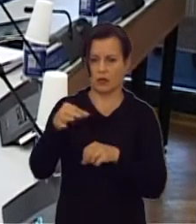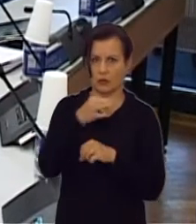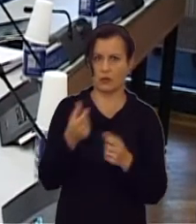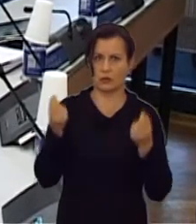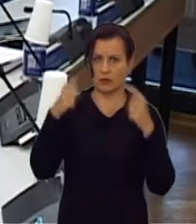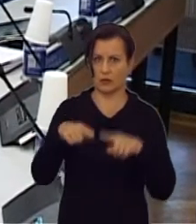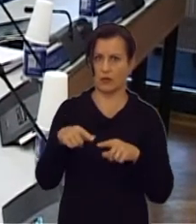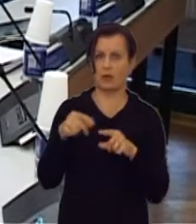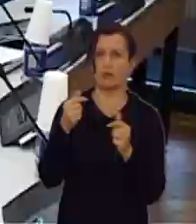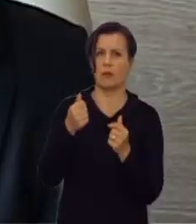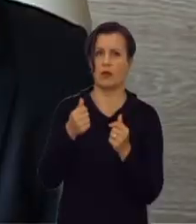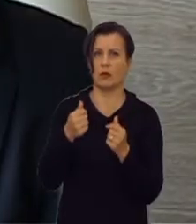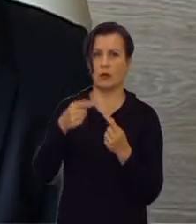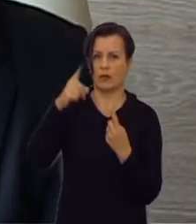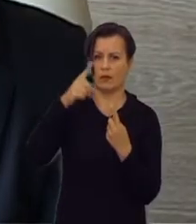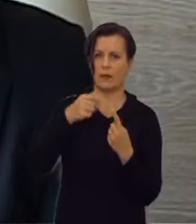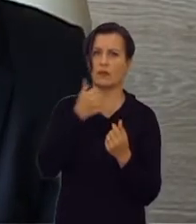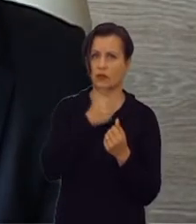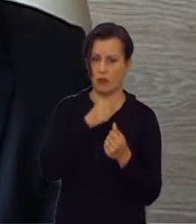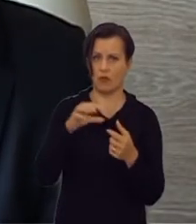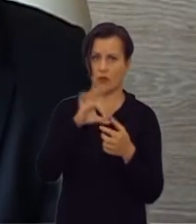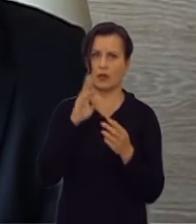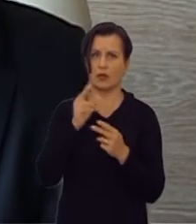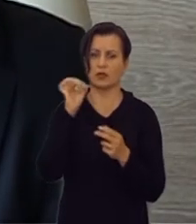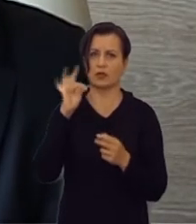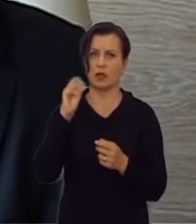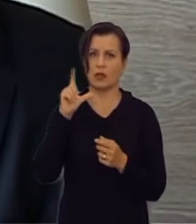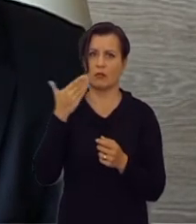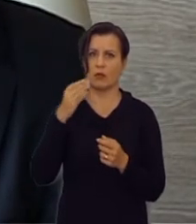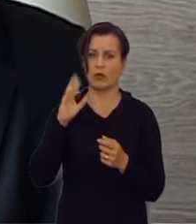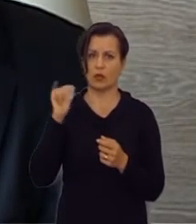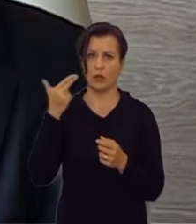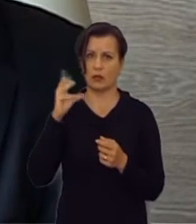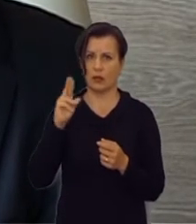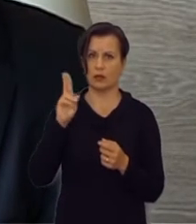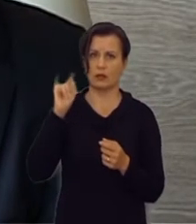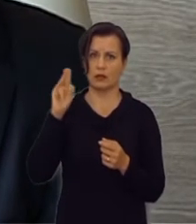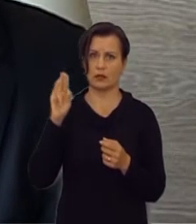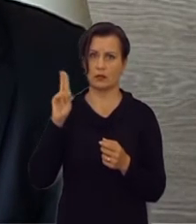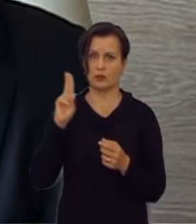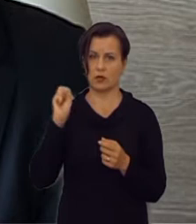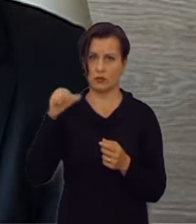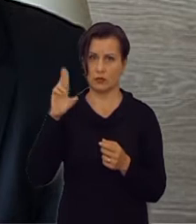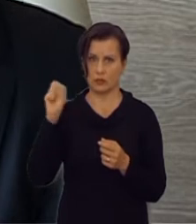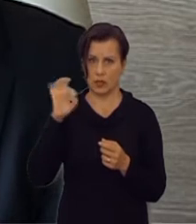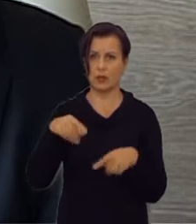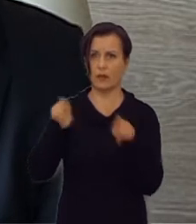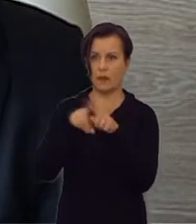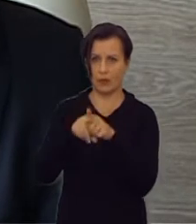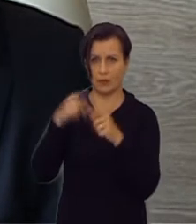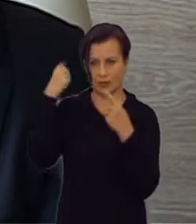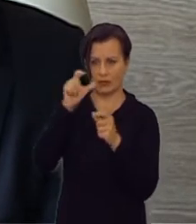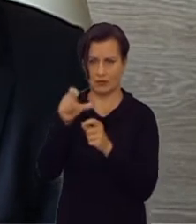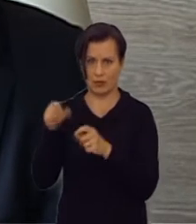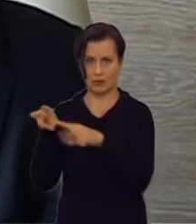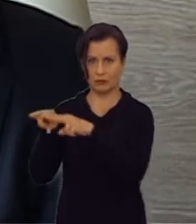vėliau koalicija norės palikti. Tas ir įvyko dabar rugsėjo mėnesį, pabaigoje, kaip tik prieš tarybos posėdį, nu, turbūt